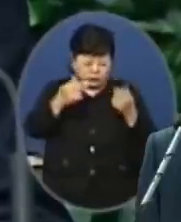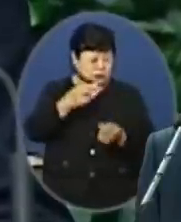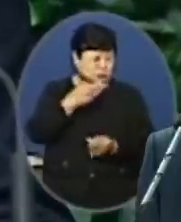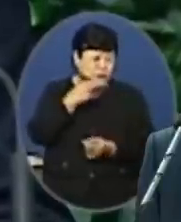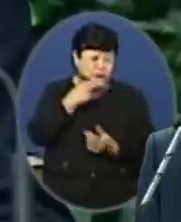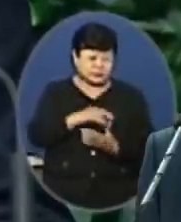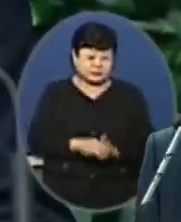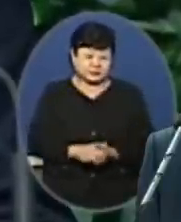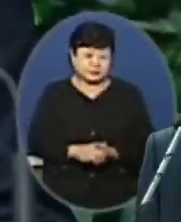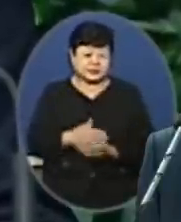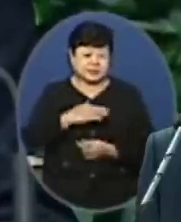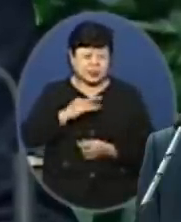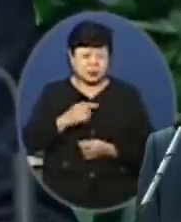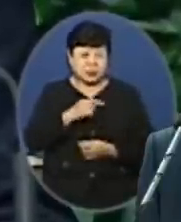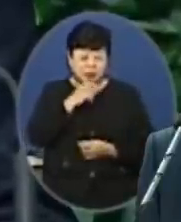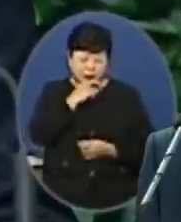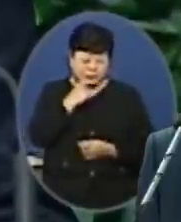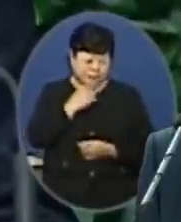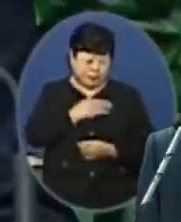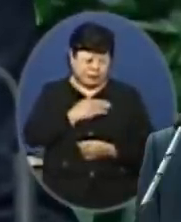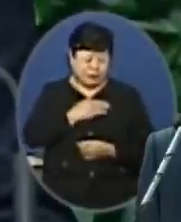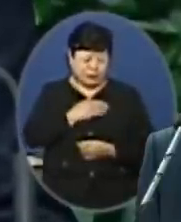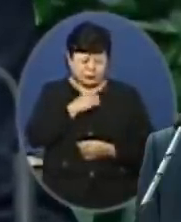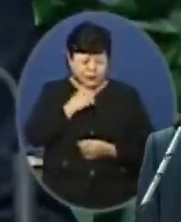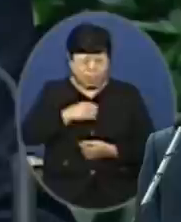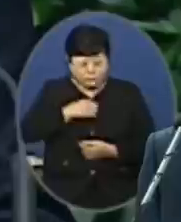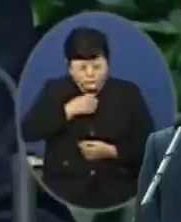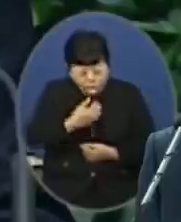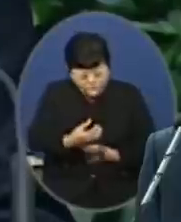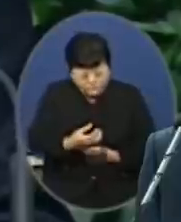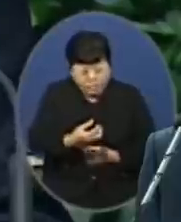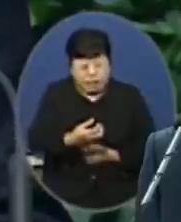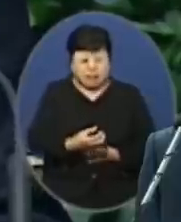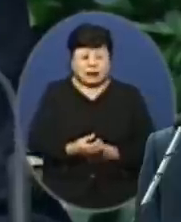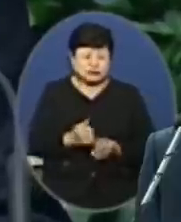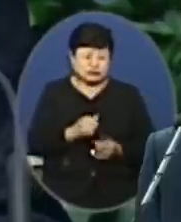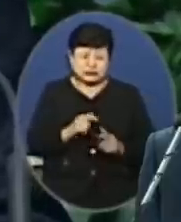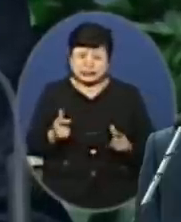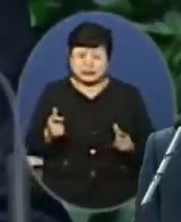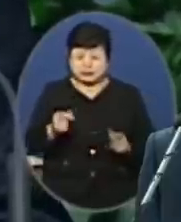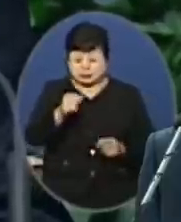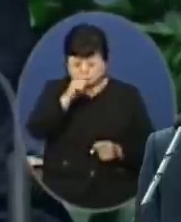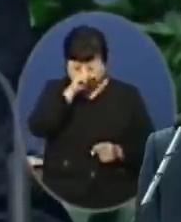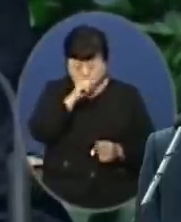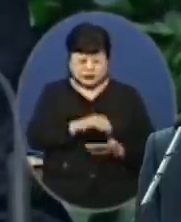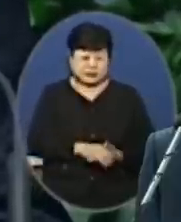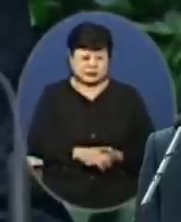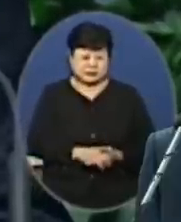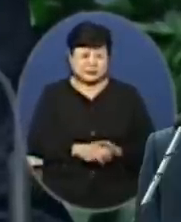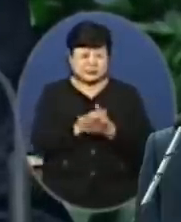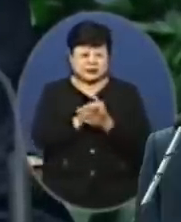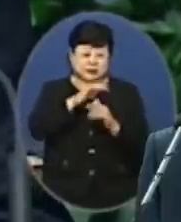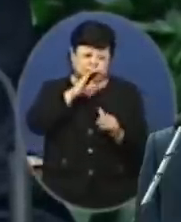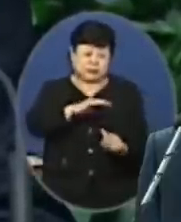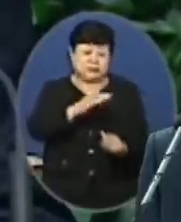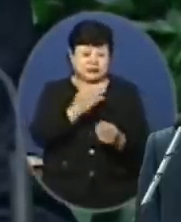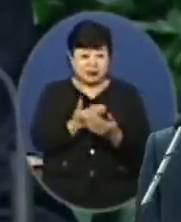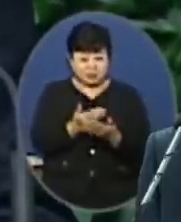없습니다. 나도 폐병에 걸려서 피를 토하여도 죽지만 않도록 그렇게 기도를 해